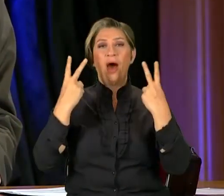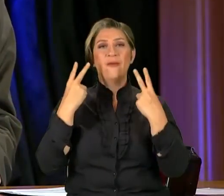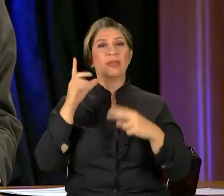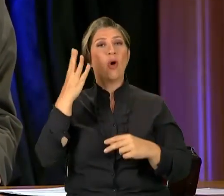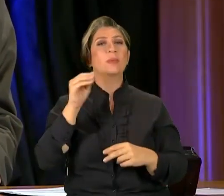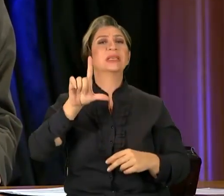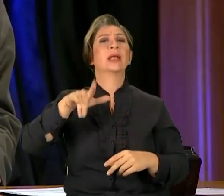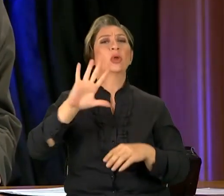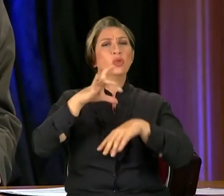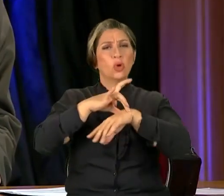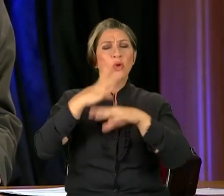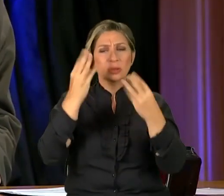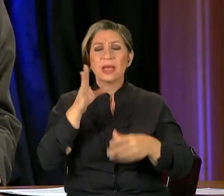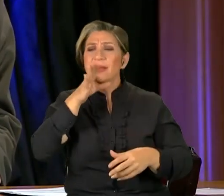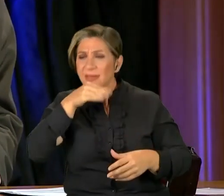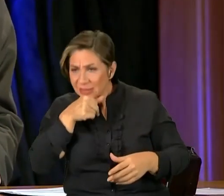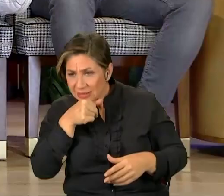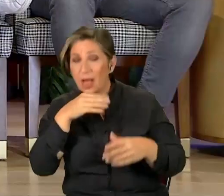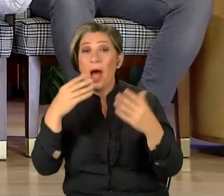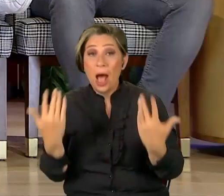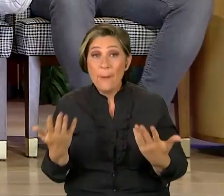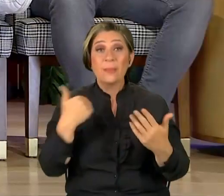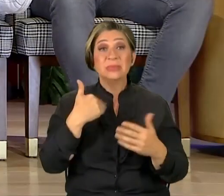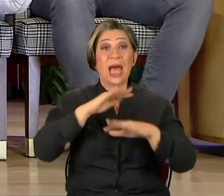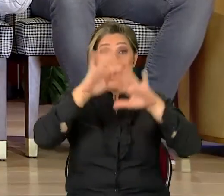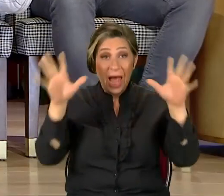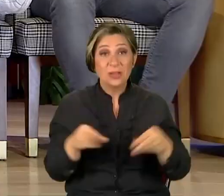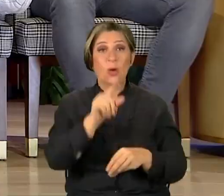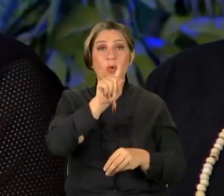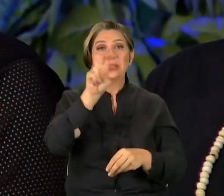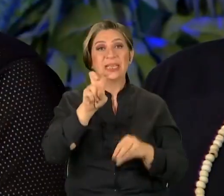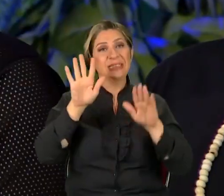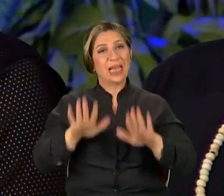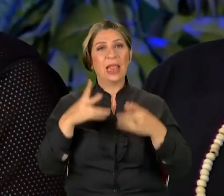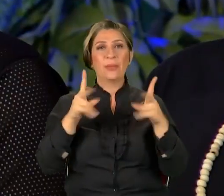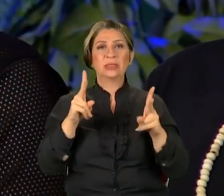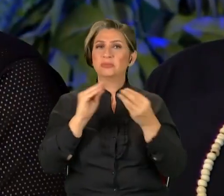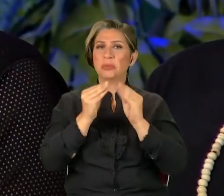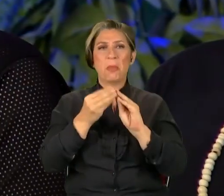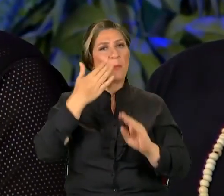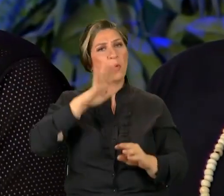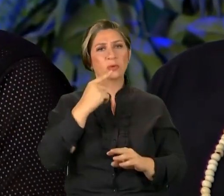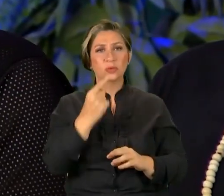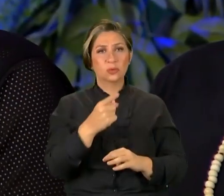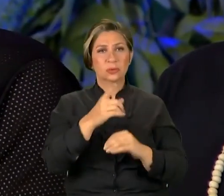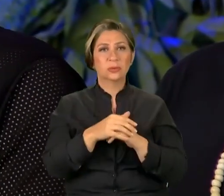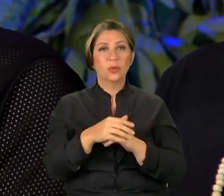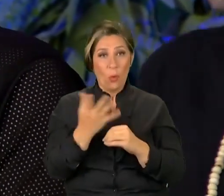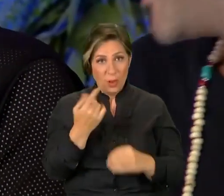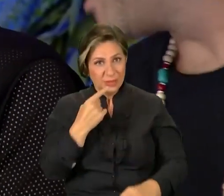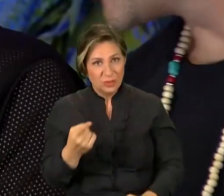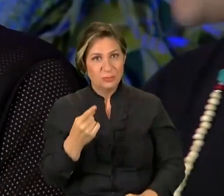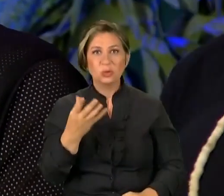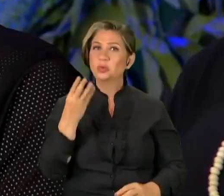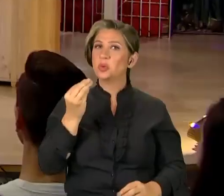da gerektirmiyor. Doktor olsak yaşlanırdık herhalde ama biz her türlü 18 kalabiliriz, sıkıntı olmaz diyorsun. Öyle mi demişim?